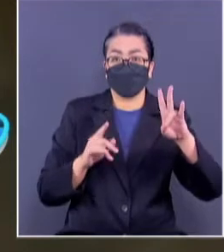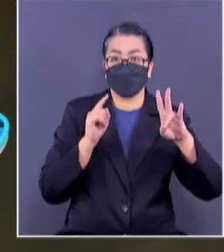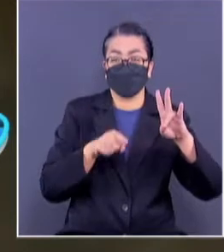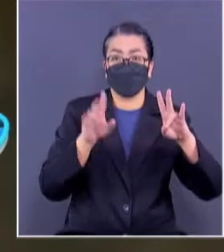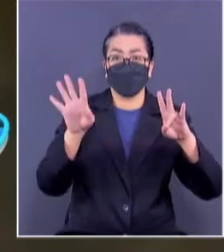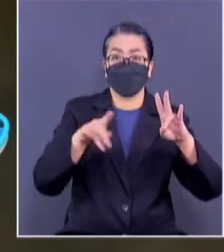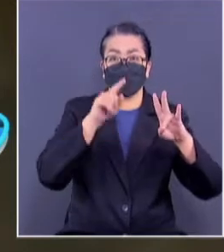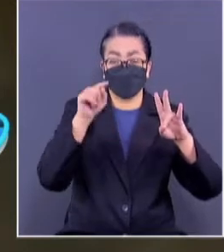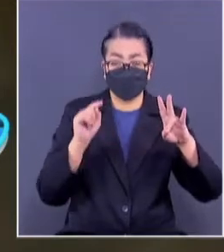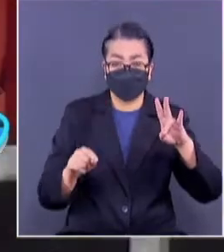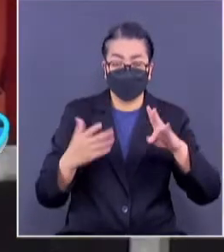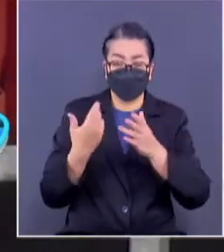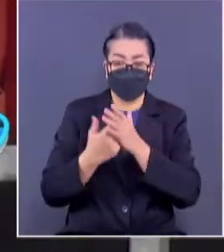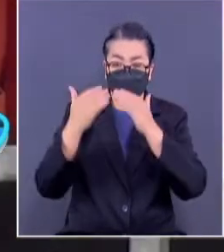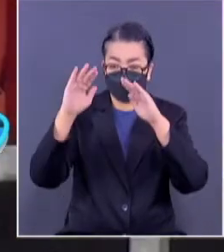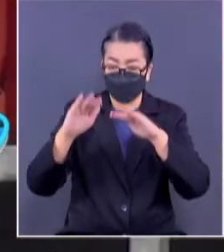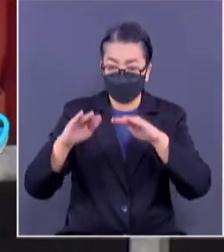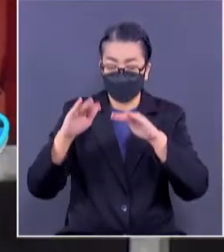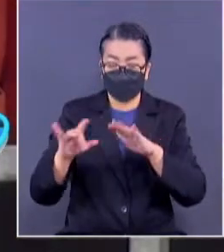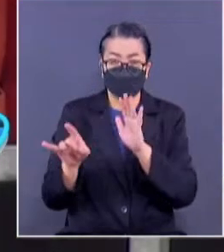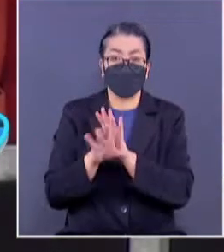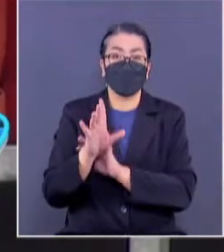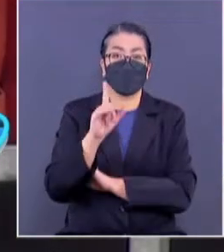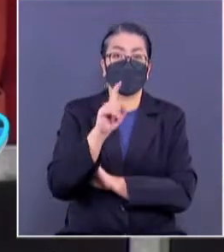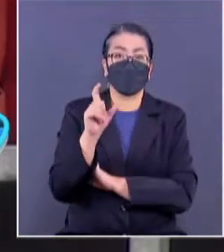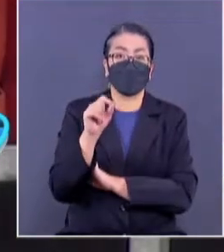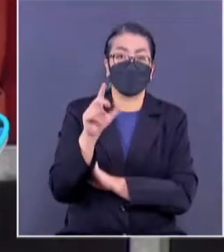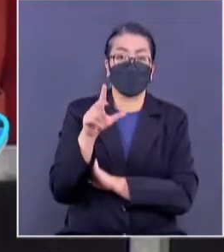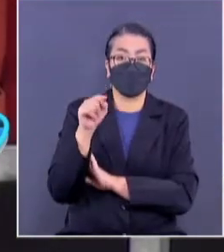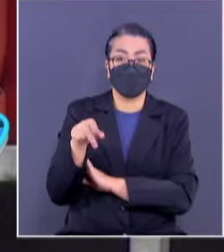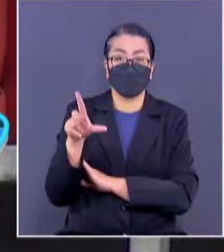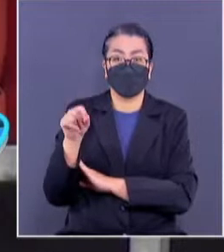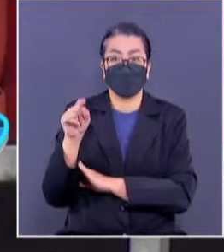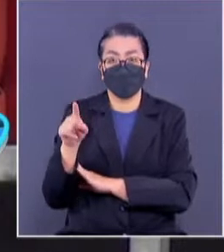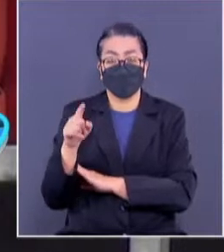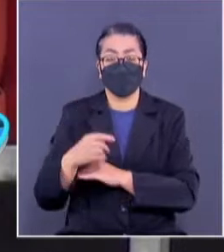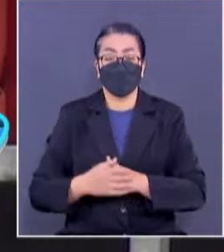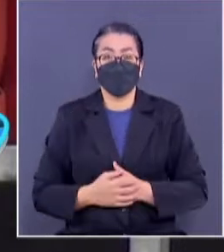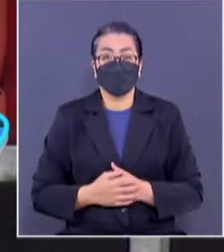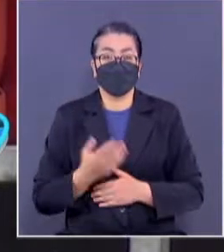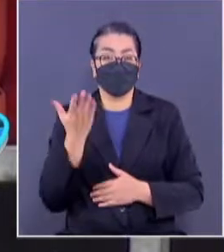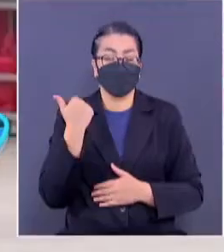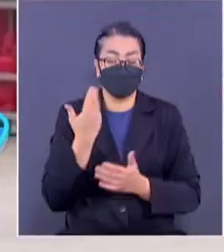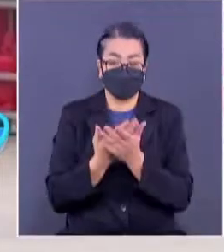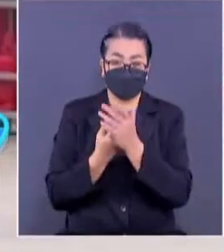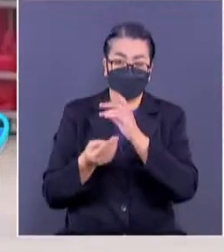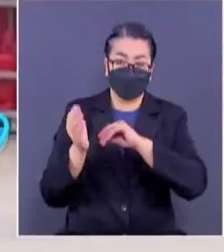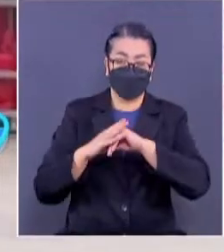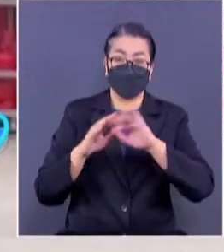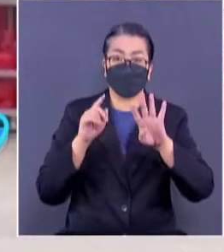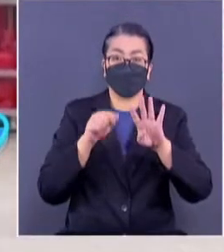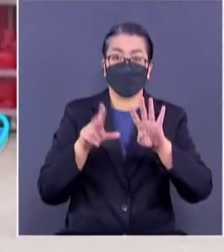แล้วก็ปรับตัวลดลงมาครับติดตลาดที่ 120 3.21ตอนล่าสารัตถะบาร์เรลหรือว่าเมื่อวานนี้ปรับตัวเพิ่มขึ้นมา